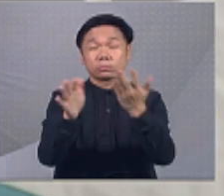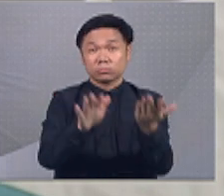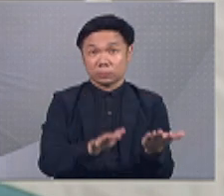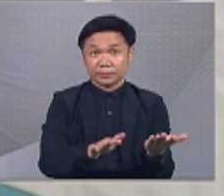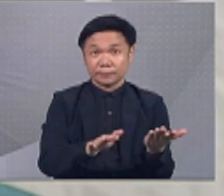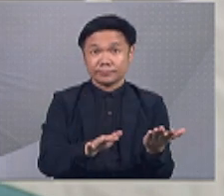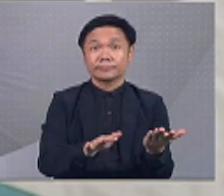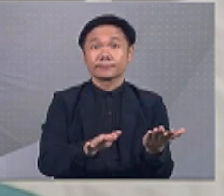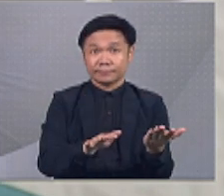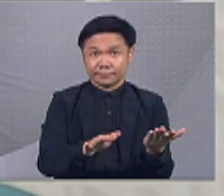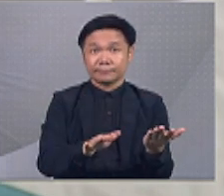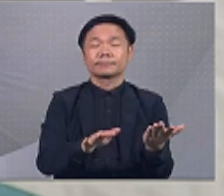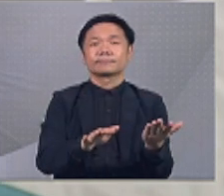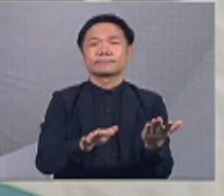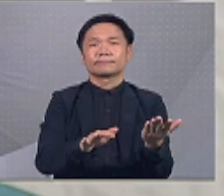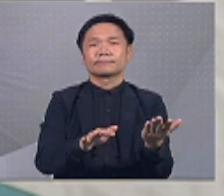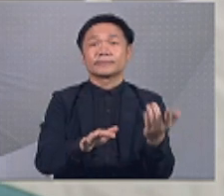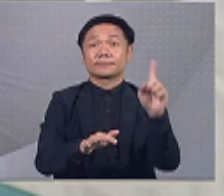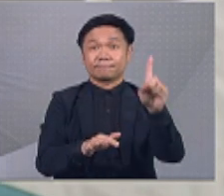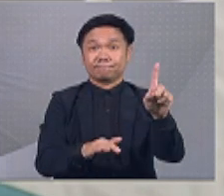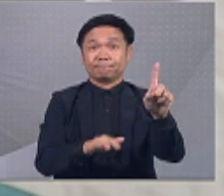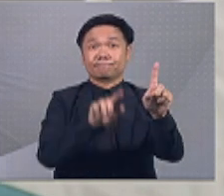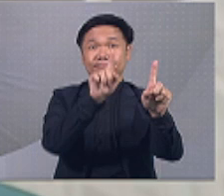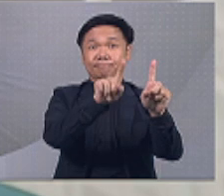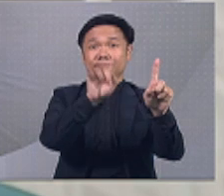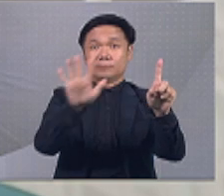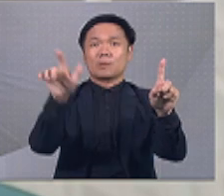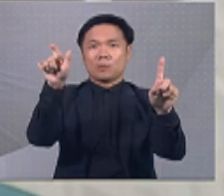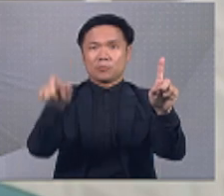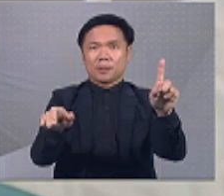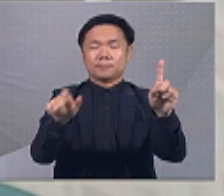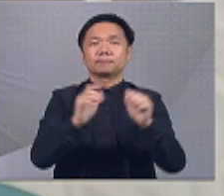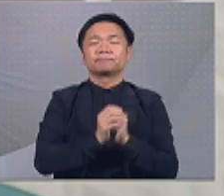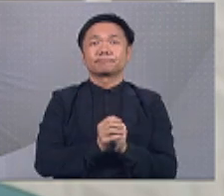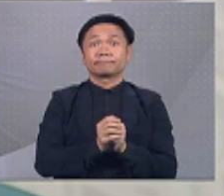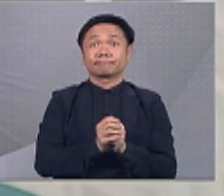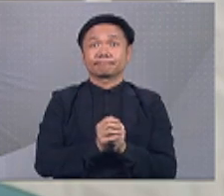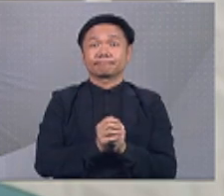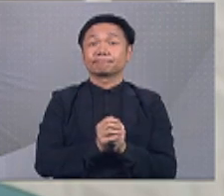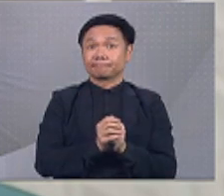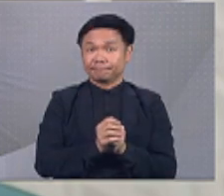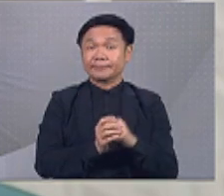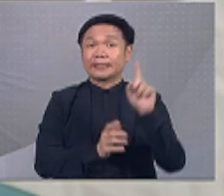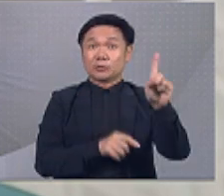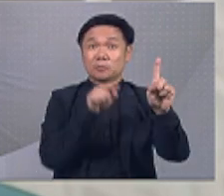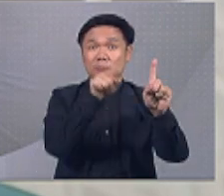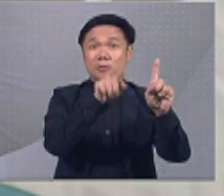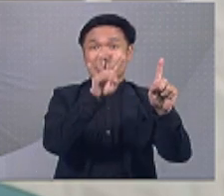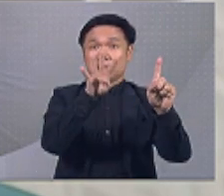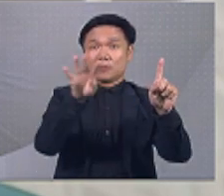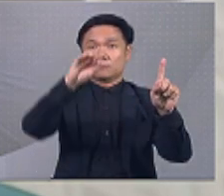19 di Malaysia ke sebanyak 115cc yaitu bersamaan dengan satu pukulan 4